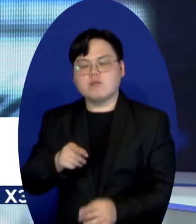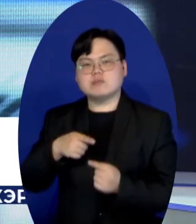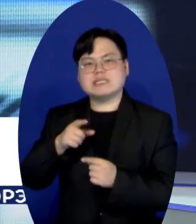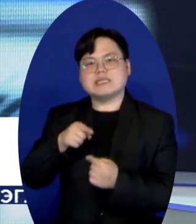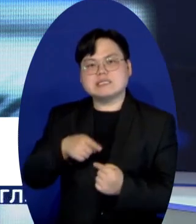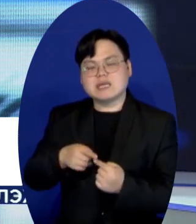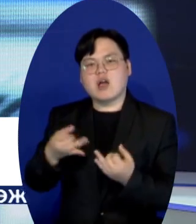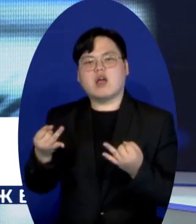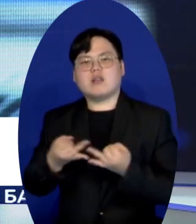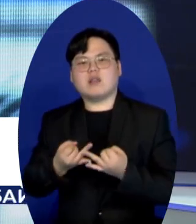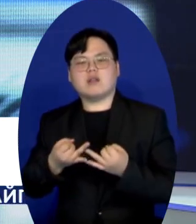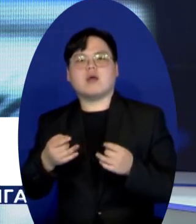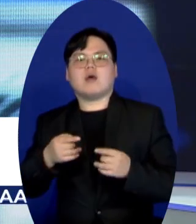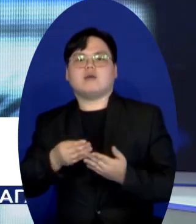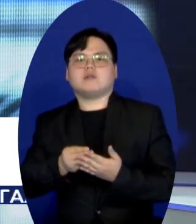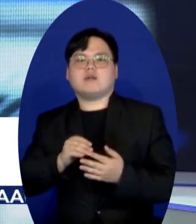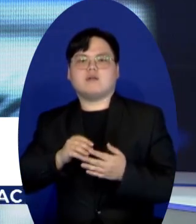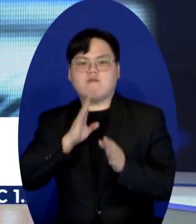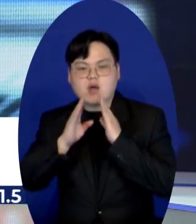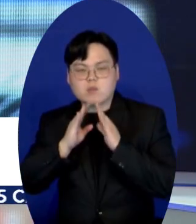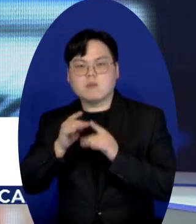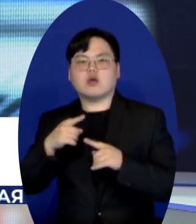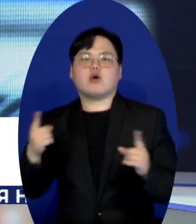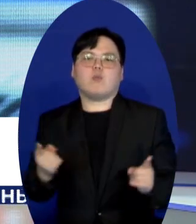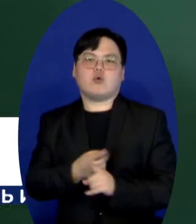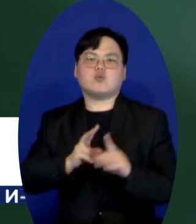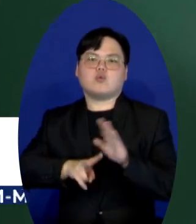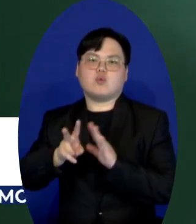болон цахим орчин дахь гэмт хэрэгт хамгийн их холбогдож байна.